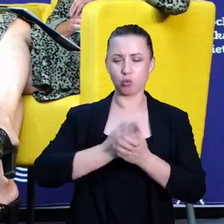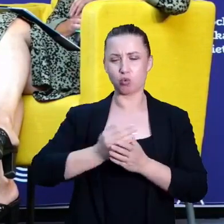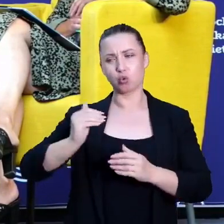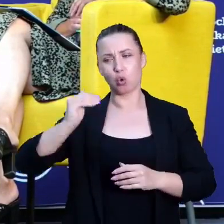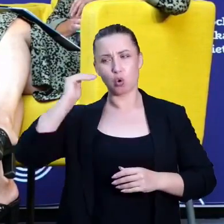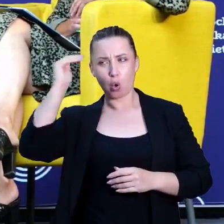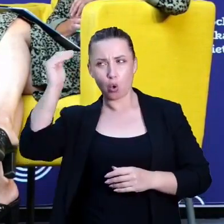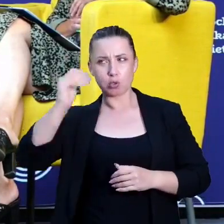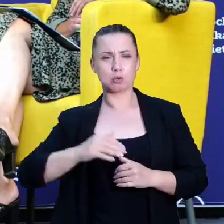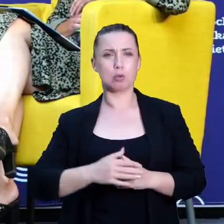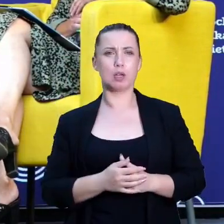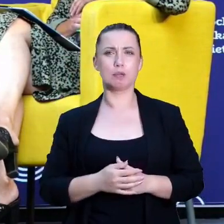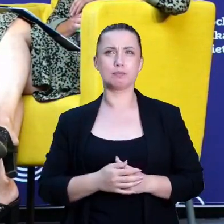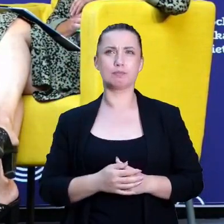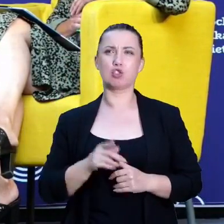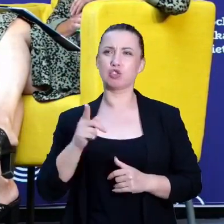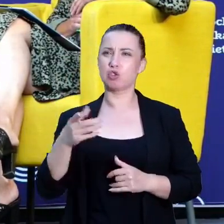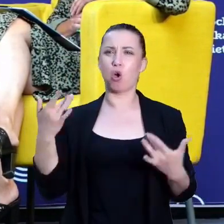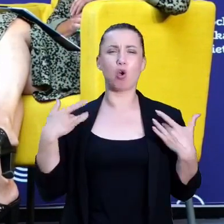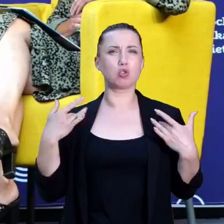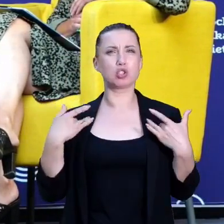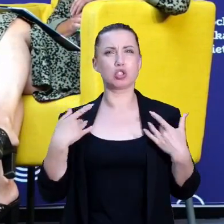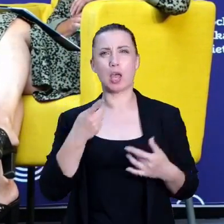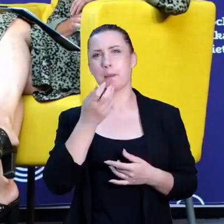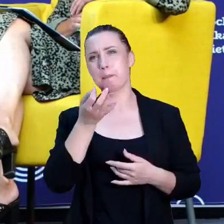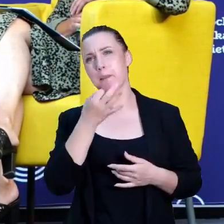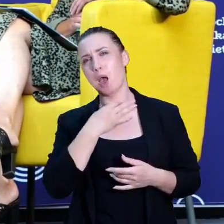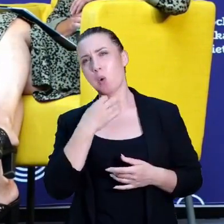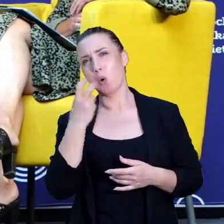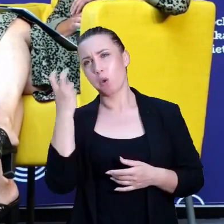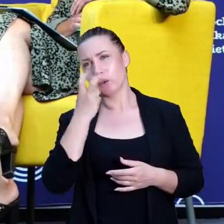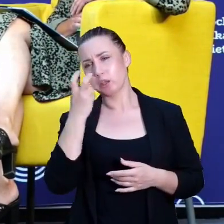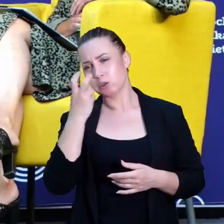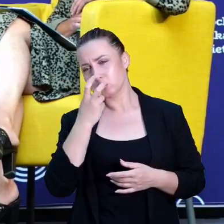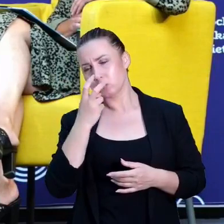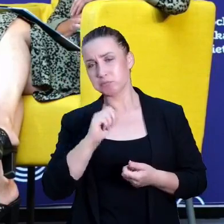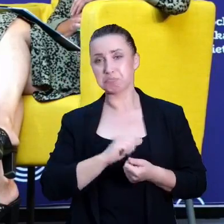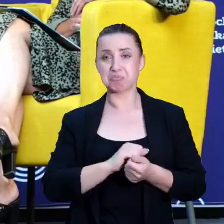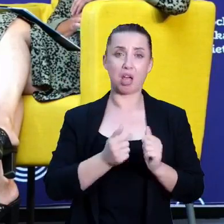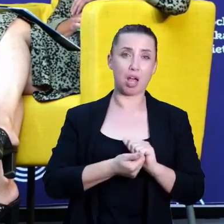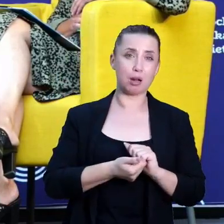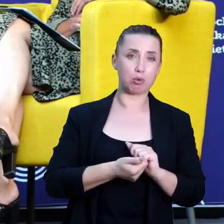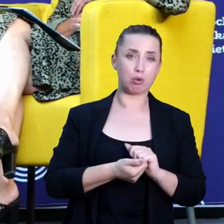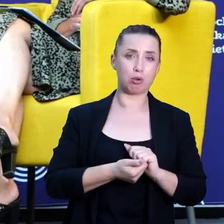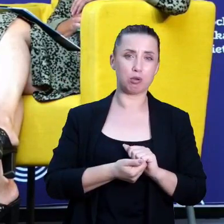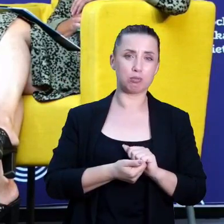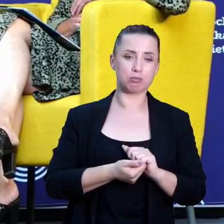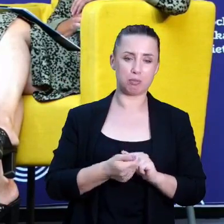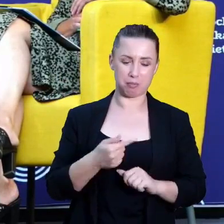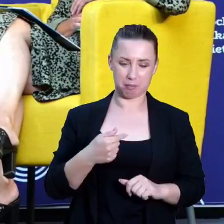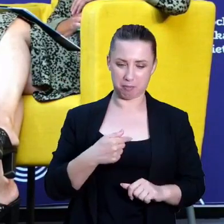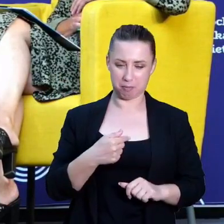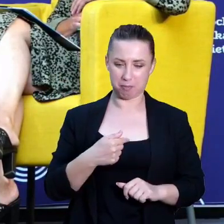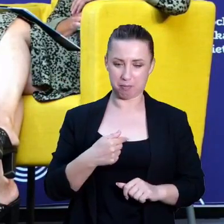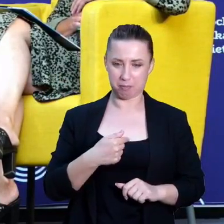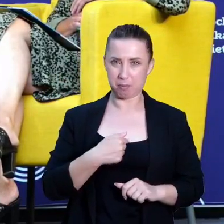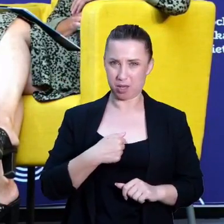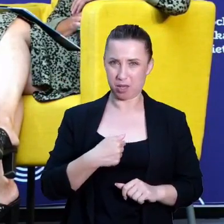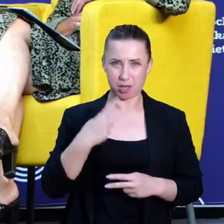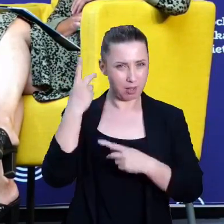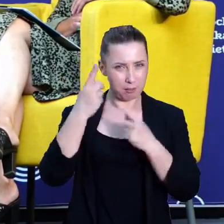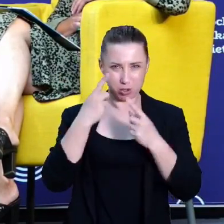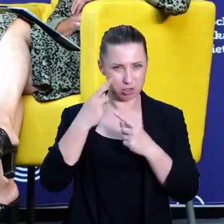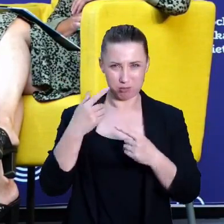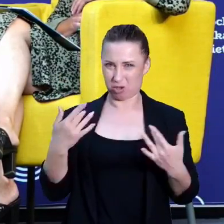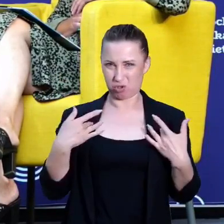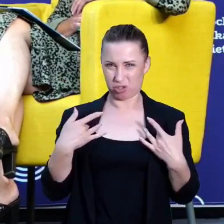że staje się mało interesujące, albo że nie potrafimy na nie popatrzeć jako na interesujące, żeby jednak